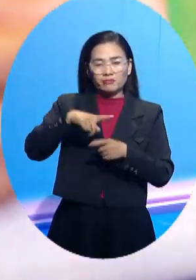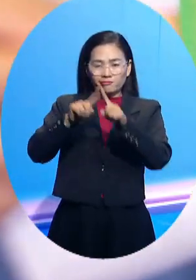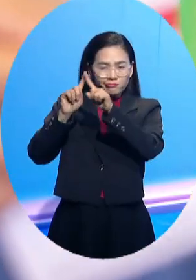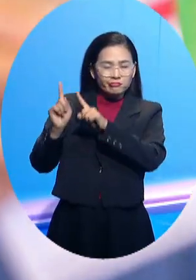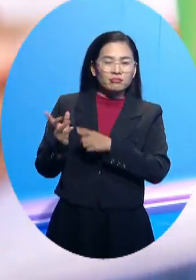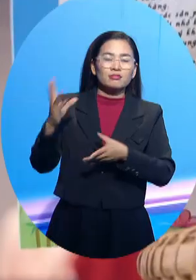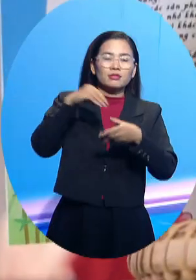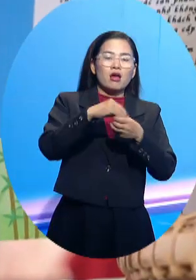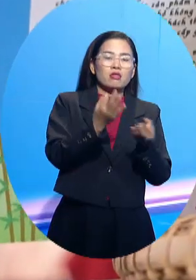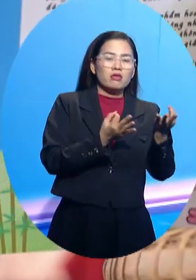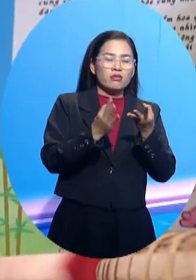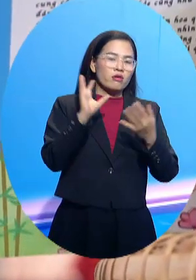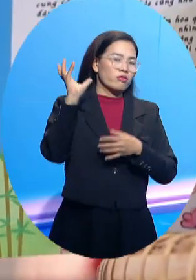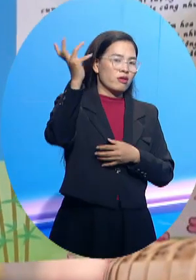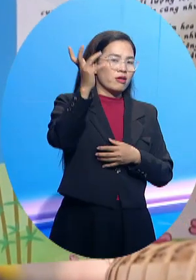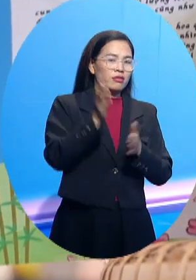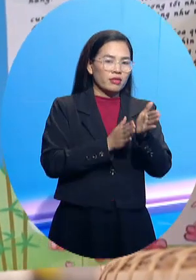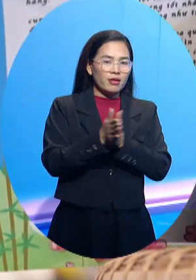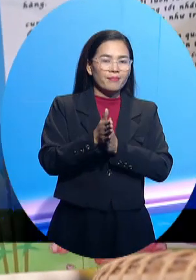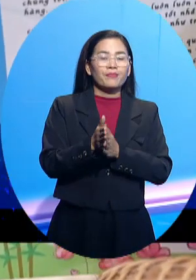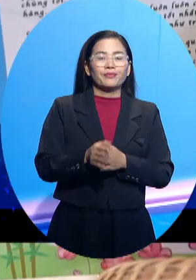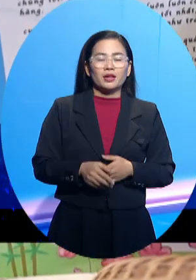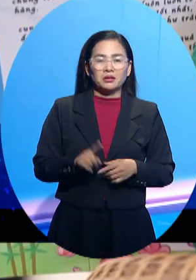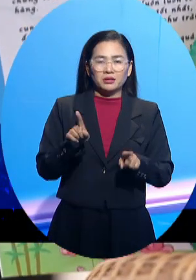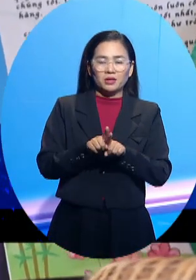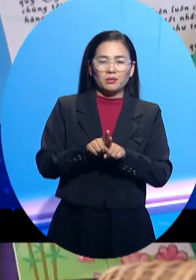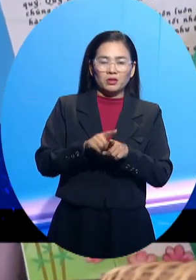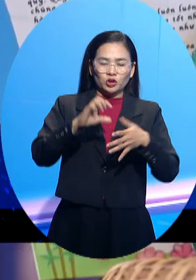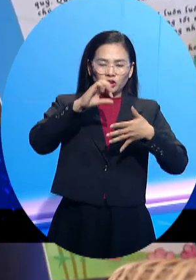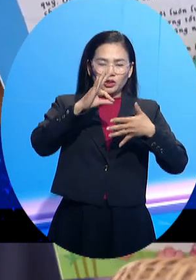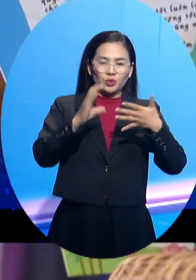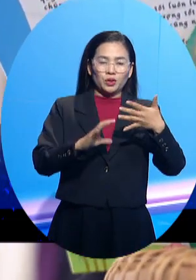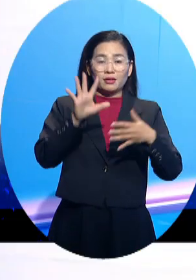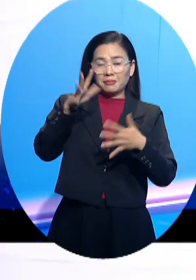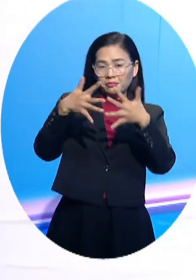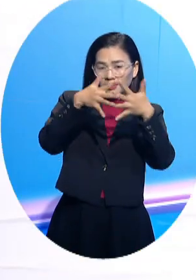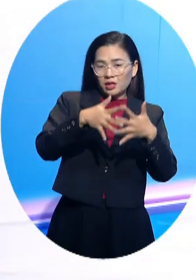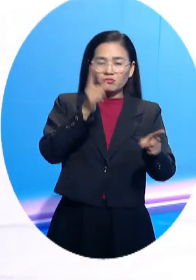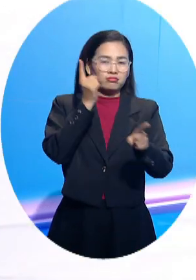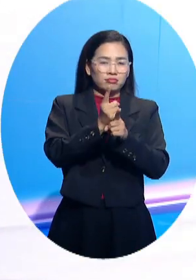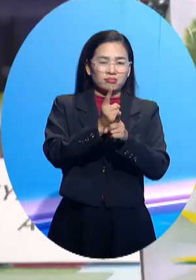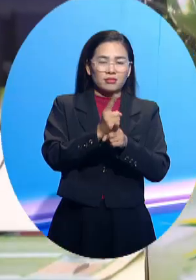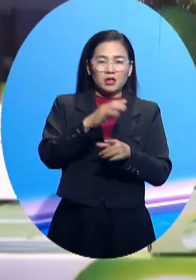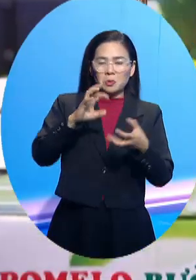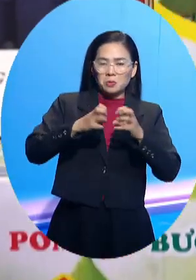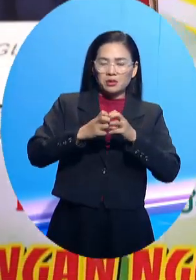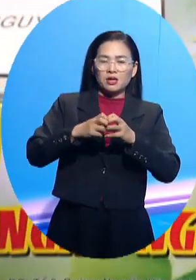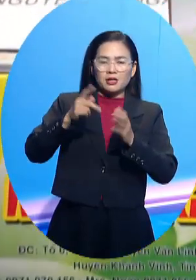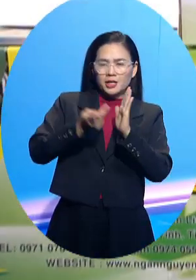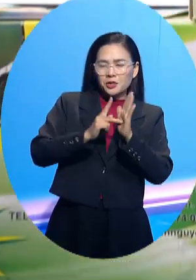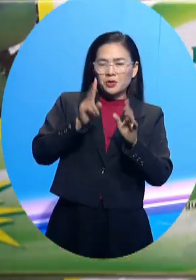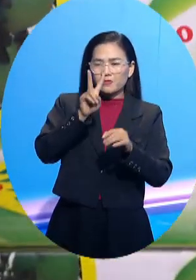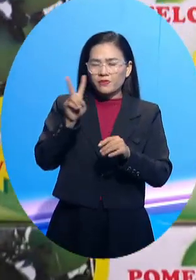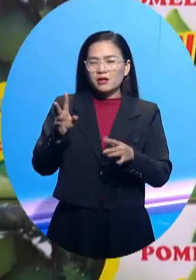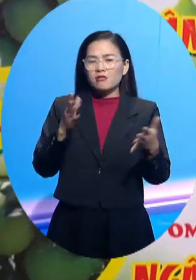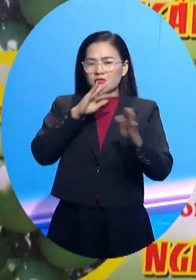lượng đến các thị trường trên thế giới, hướng tới các sản phẩm đạt OCOP 4-5 sao. Công ty cũng sẽ phát triển đội ngũ kỹ thuật viên kết